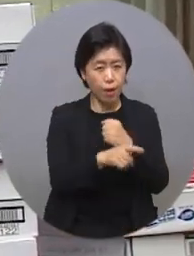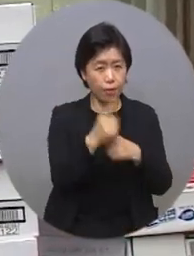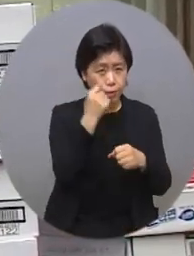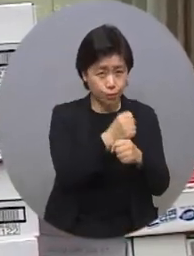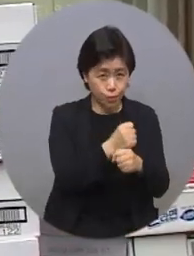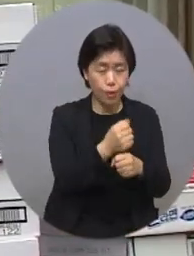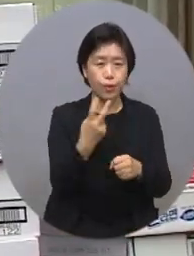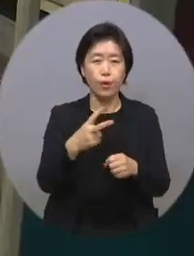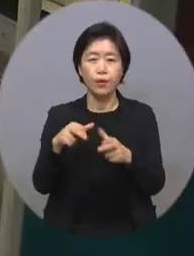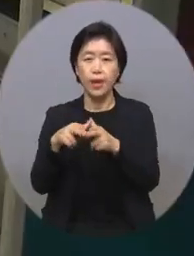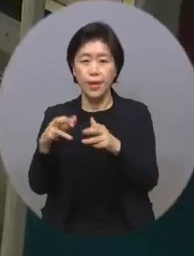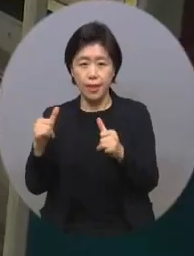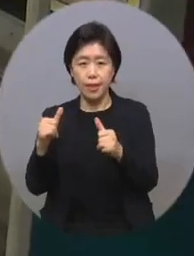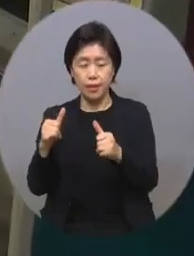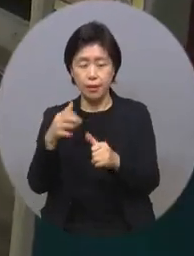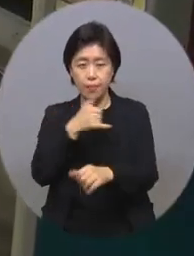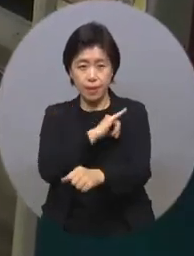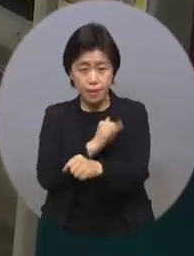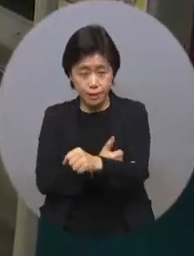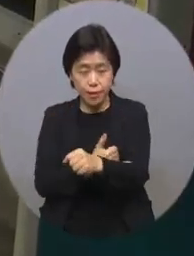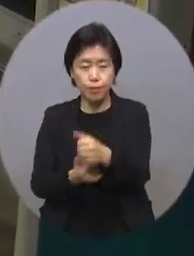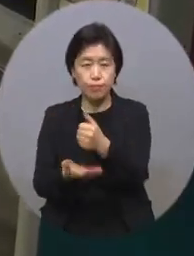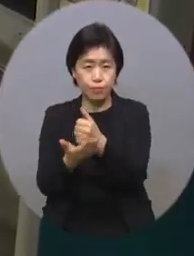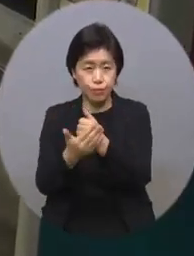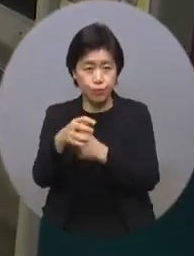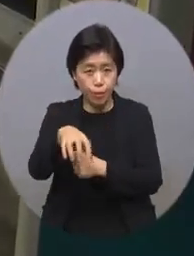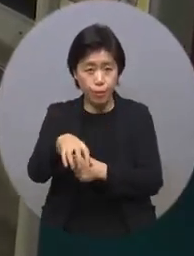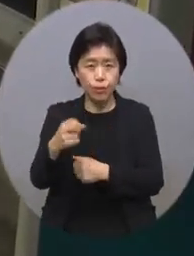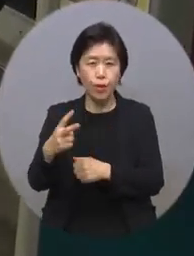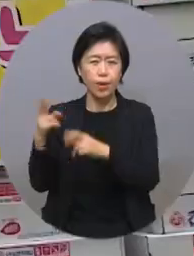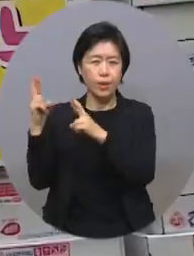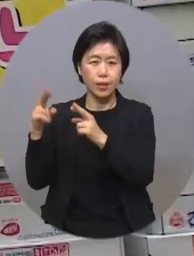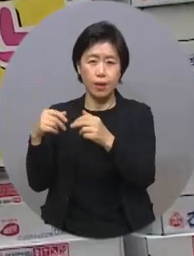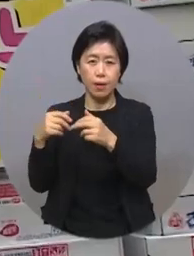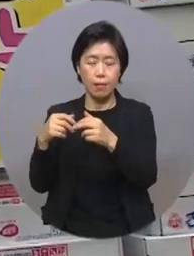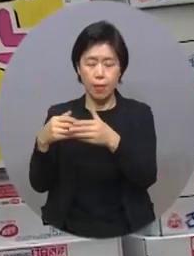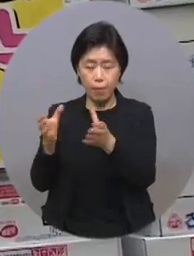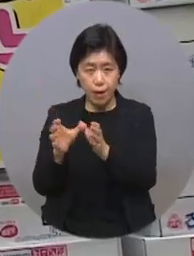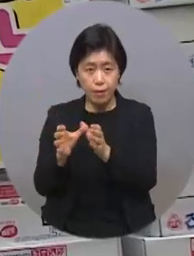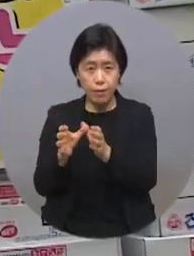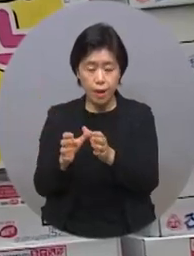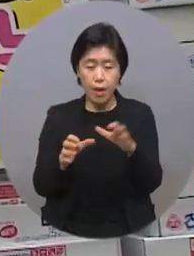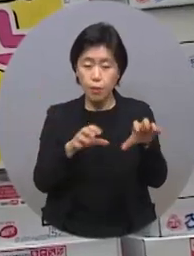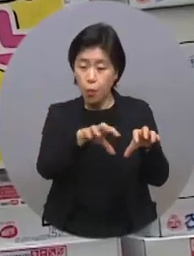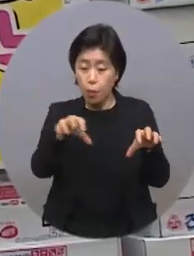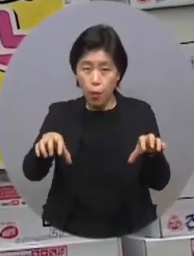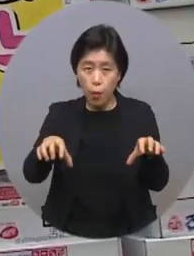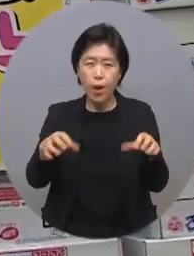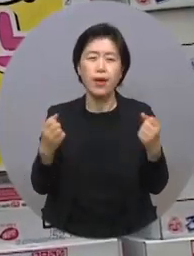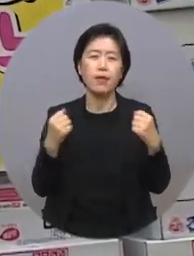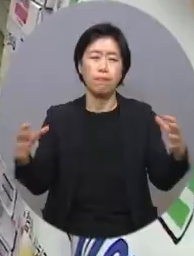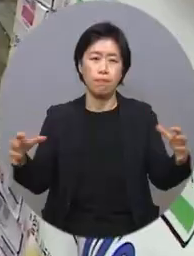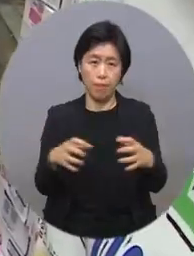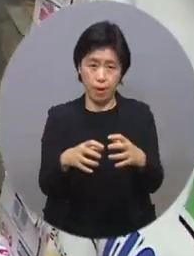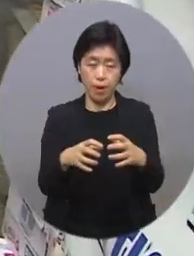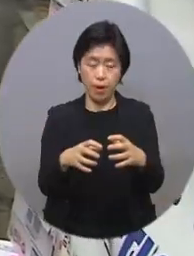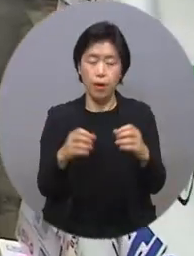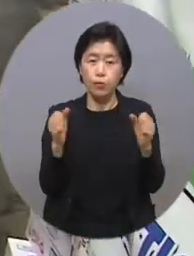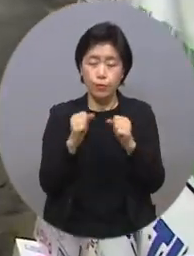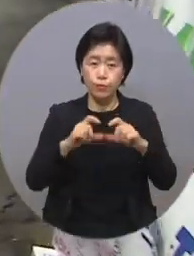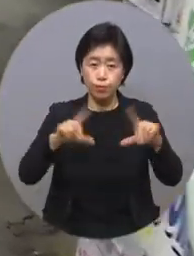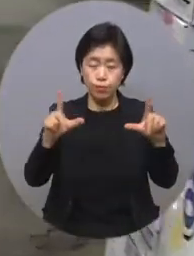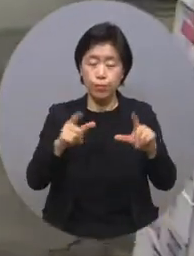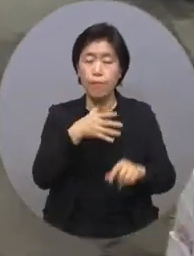인성 교육 진흥 완 산삼마을 건강원 의 지난 1월 25일 추운겨울 장애인과 지역 어르신을 위해 먹거리를